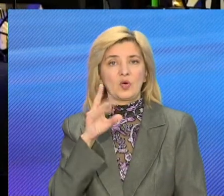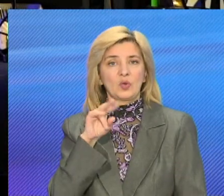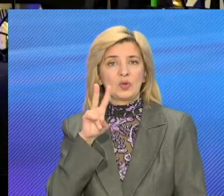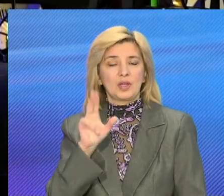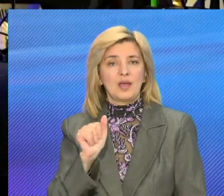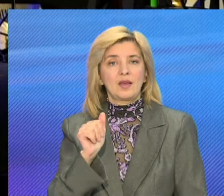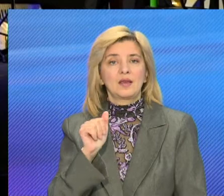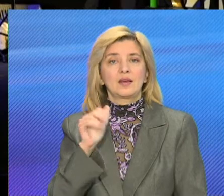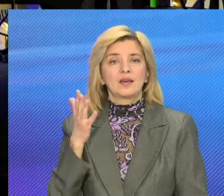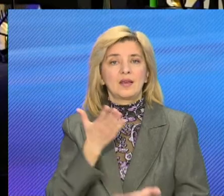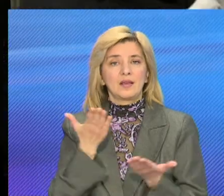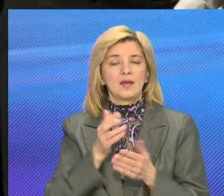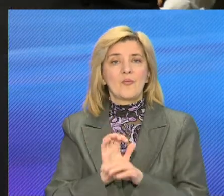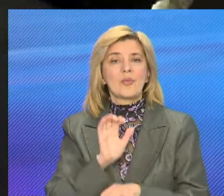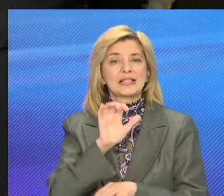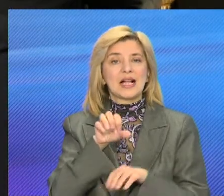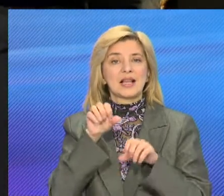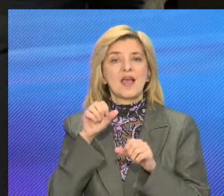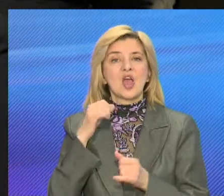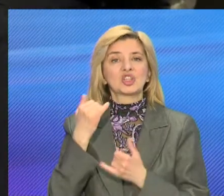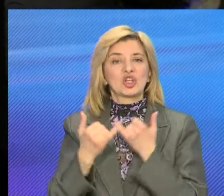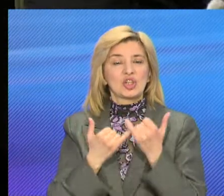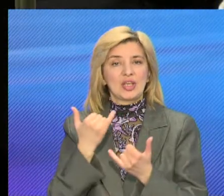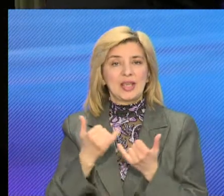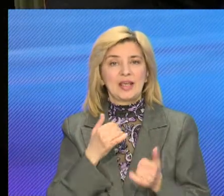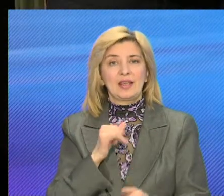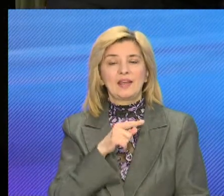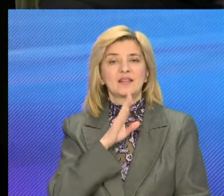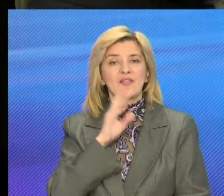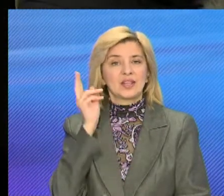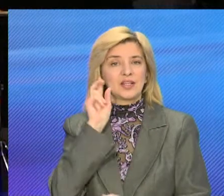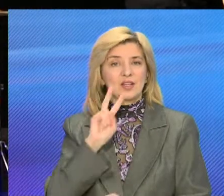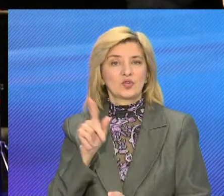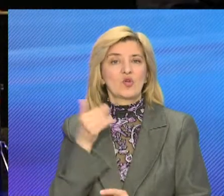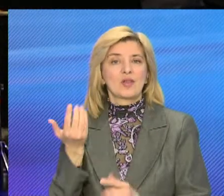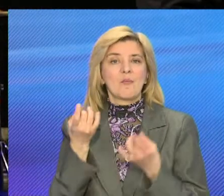зусім не разумеют, что замест великосветских франтов перед ими простые слуги.